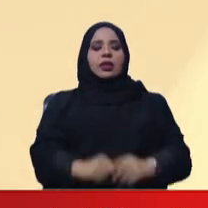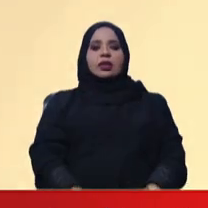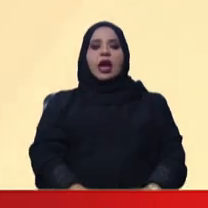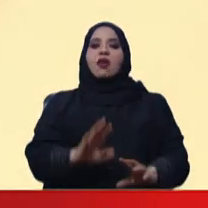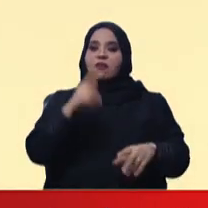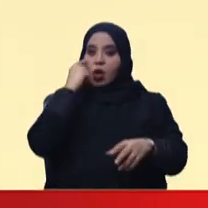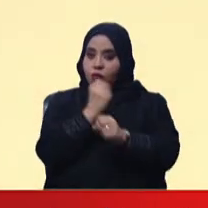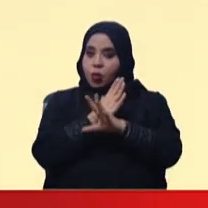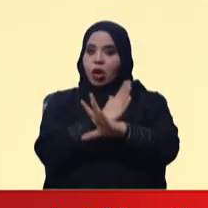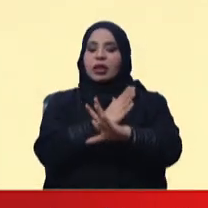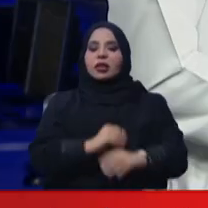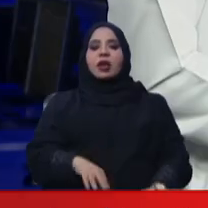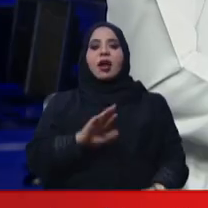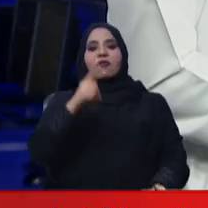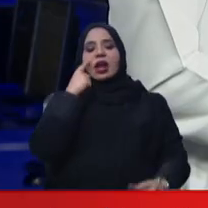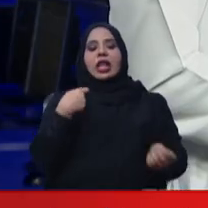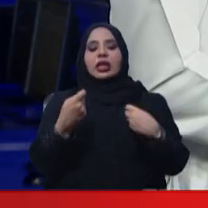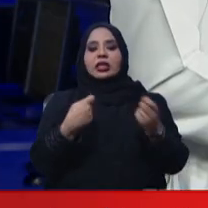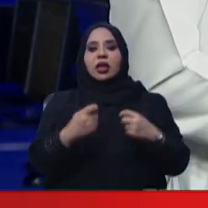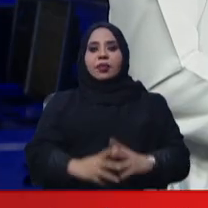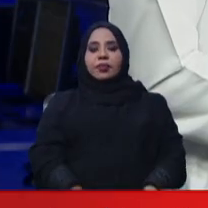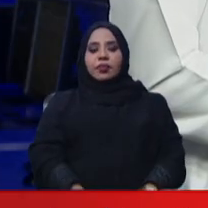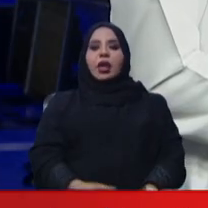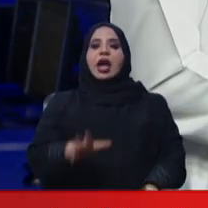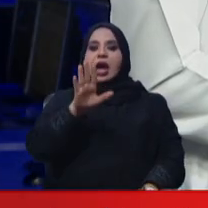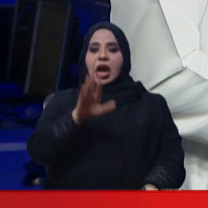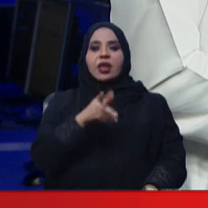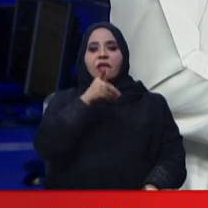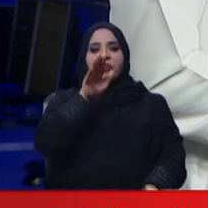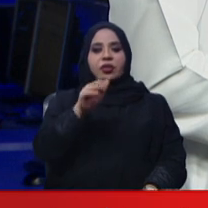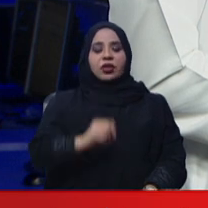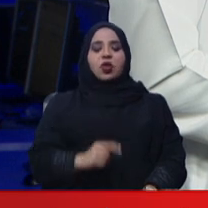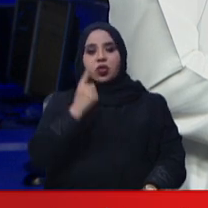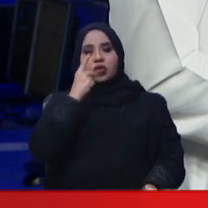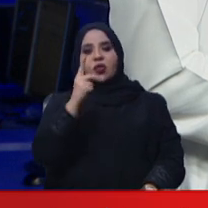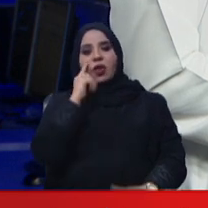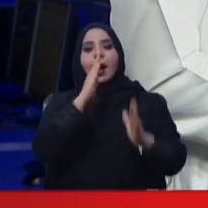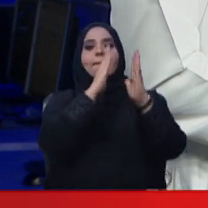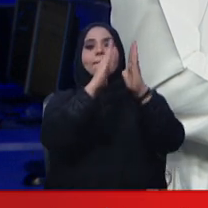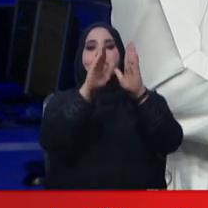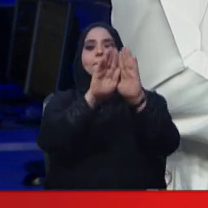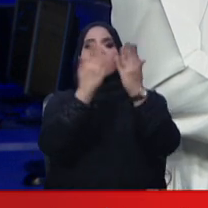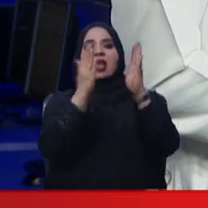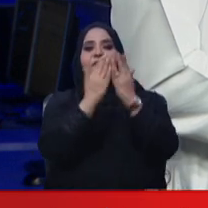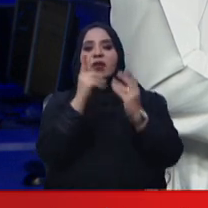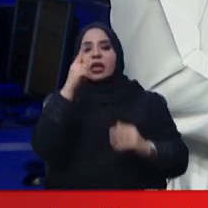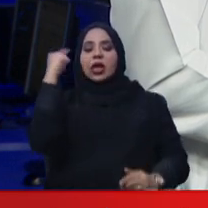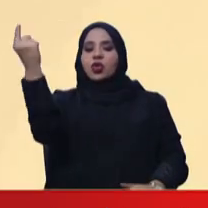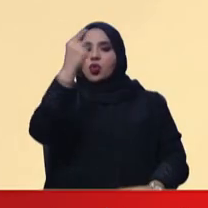والديمقراطية والاقتصاد، وأيضا إلى تعاملها مع الملفات الدولية والأحداث والقضايا